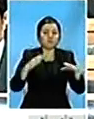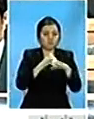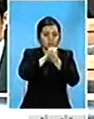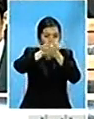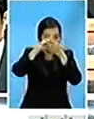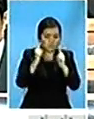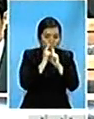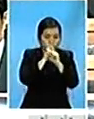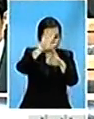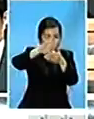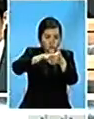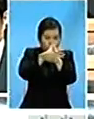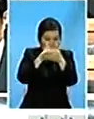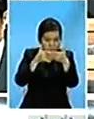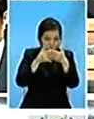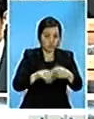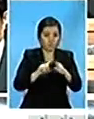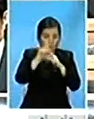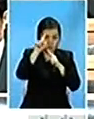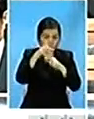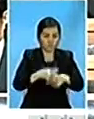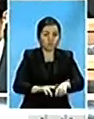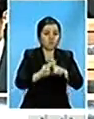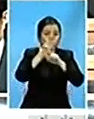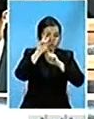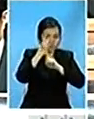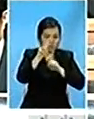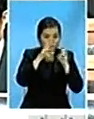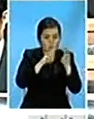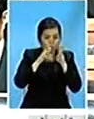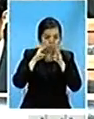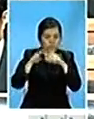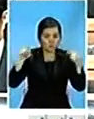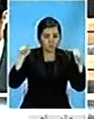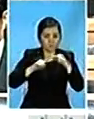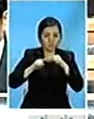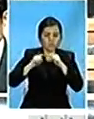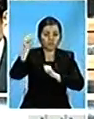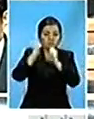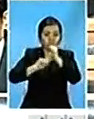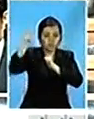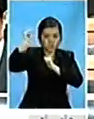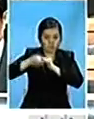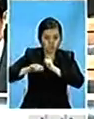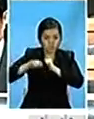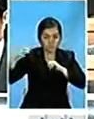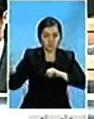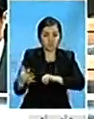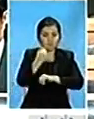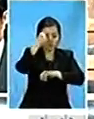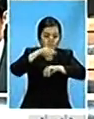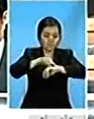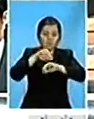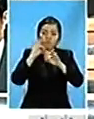ผนแม่บท 2. การใช้วิธีจ้างเหมาออกแบบลมก่อสร้างจะช่วยลดเวลาลงได้เท่า